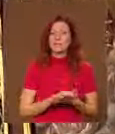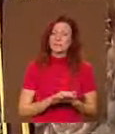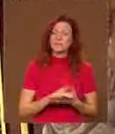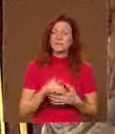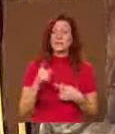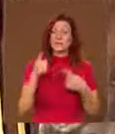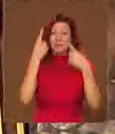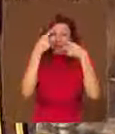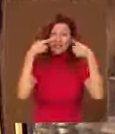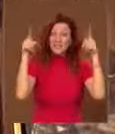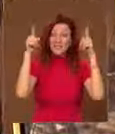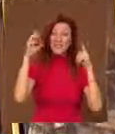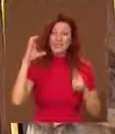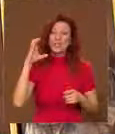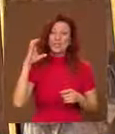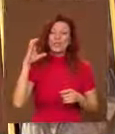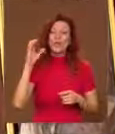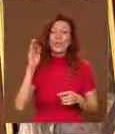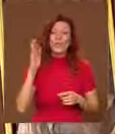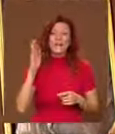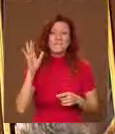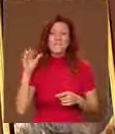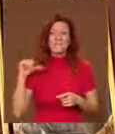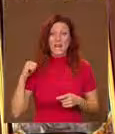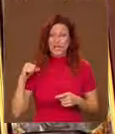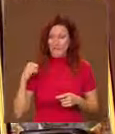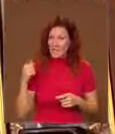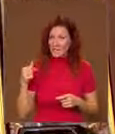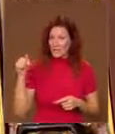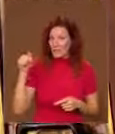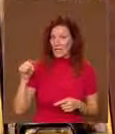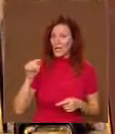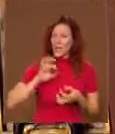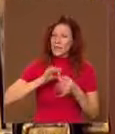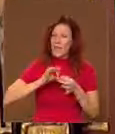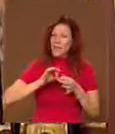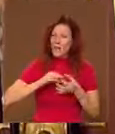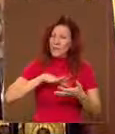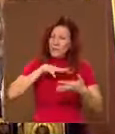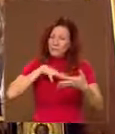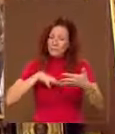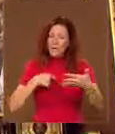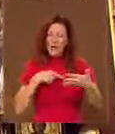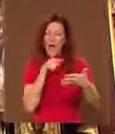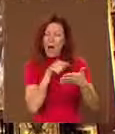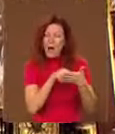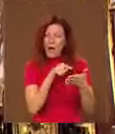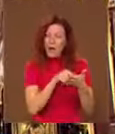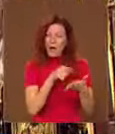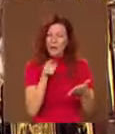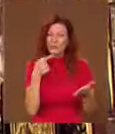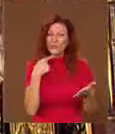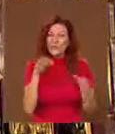Софроний Врачански в неговото тълкование за днешната неделя на праотците, защото